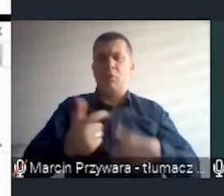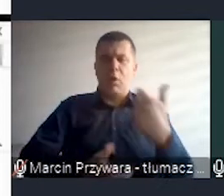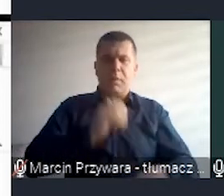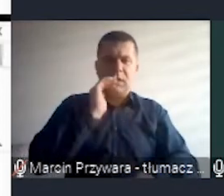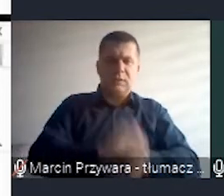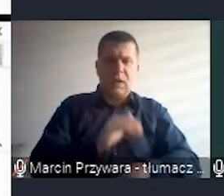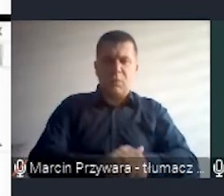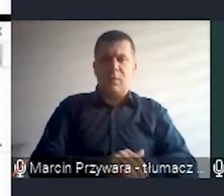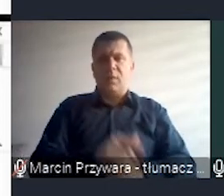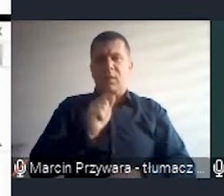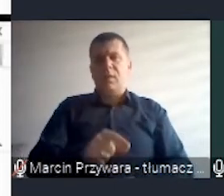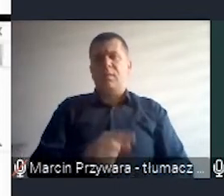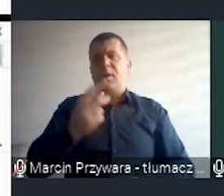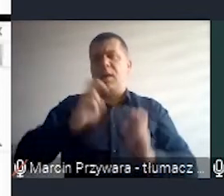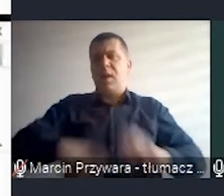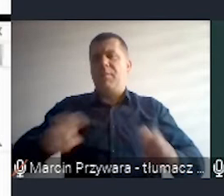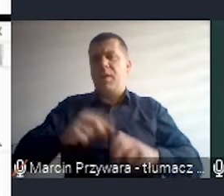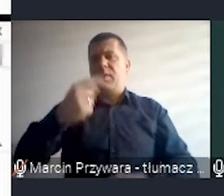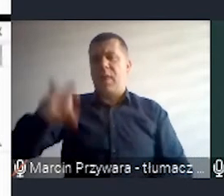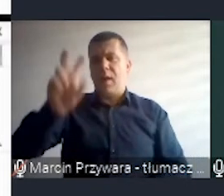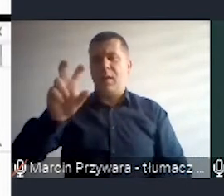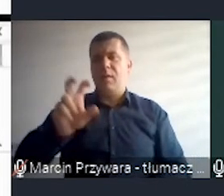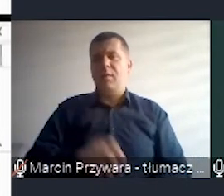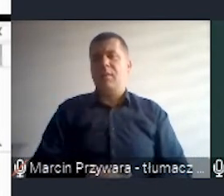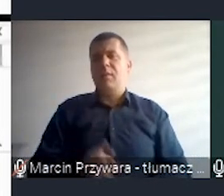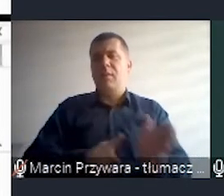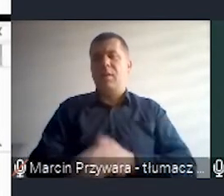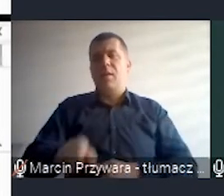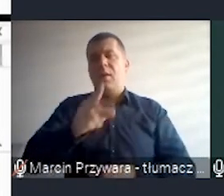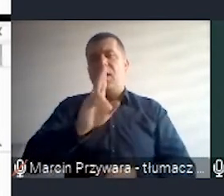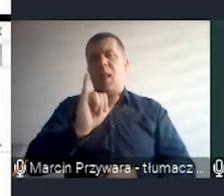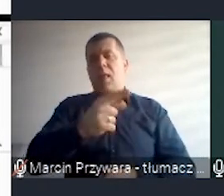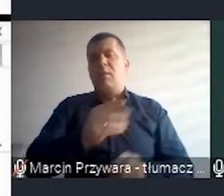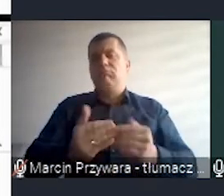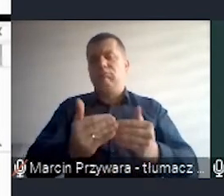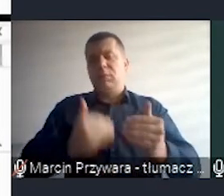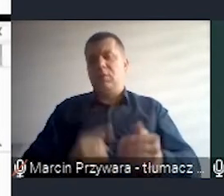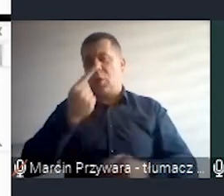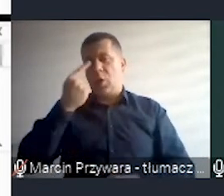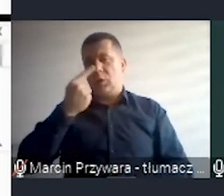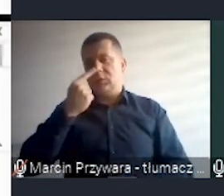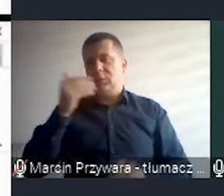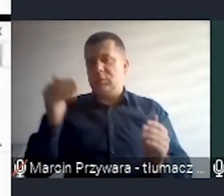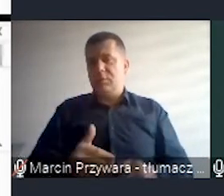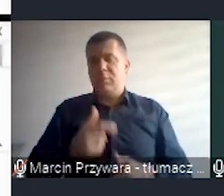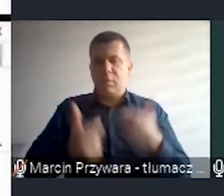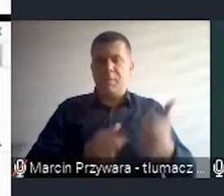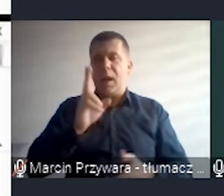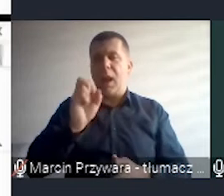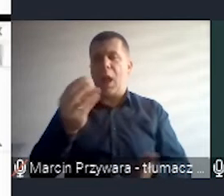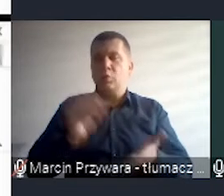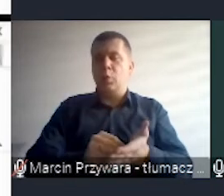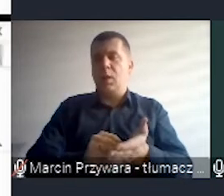zamówienie na remont dachu dla klienta pod Olsztynem, trzeba było uwzględnić klauzule społeczne,